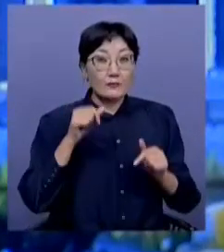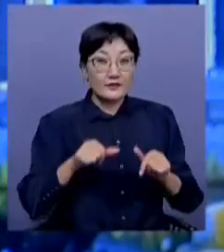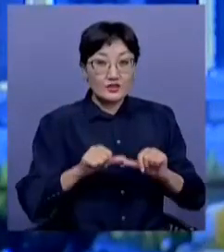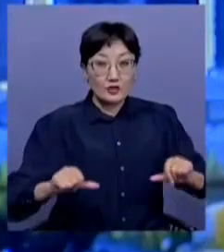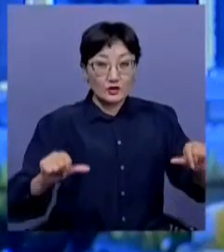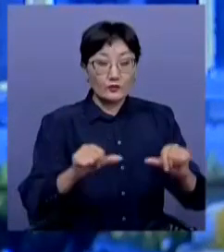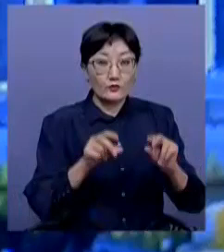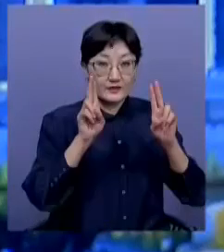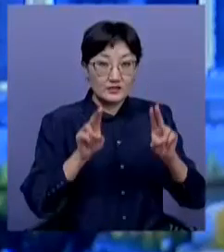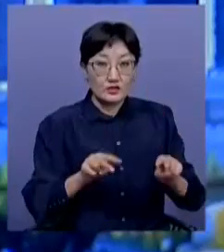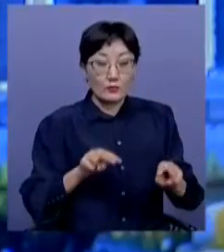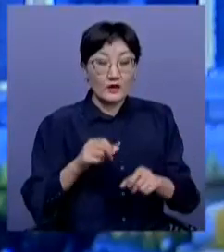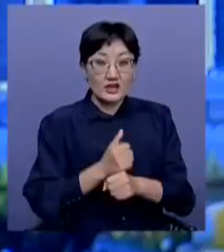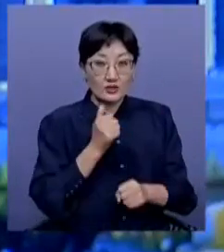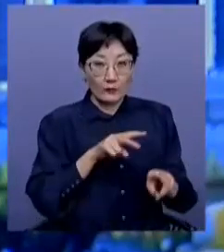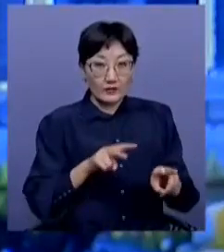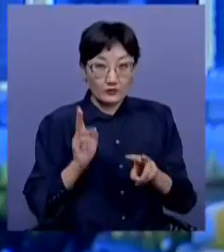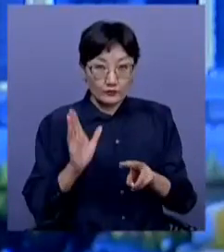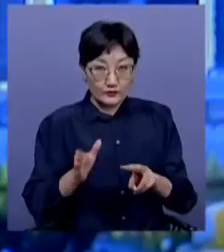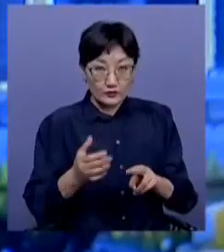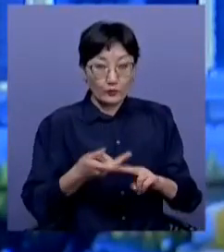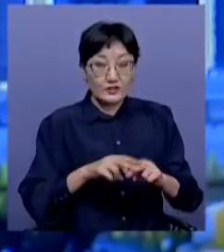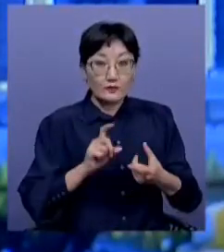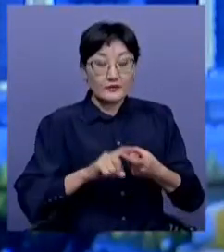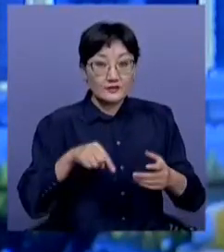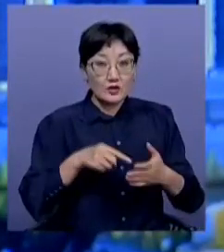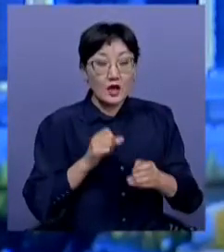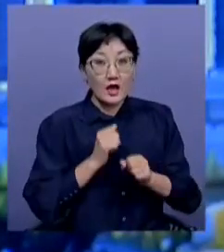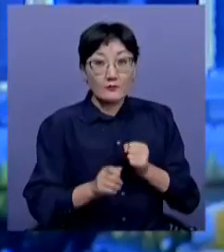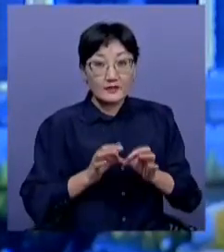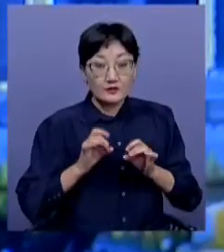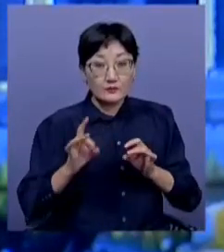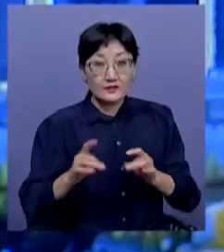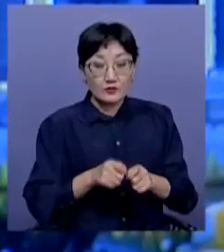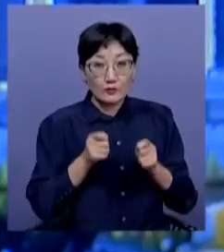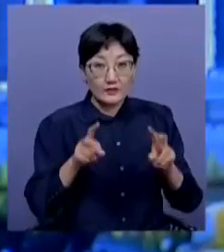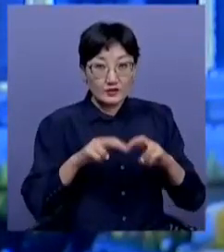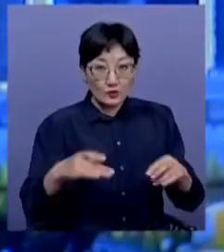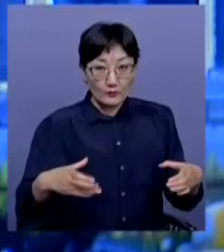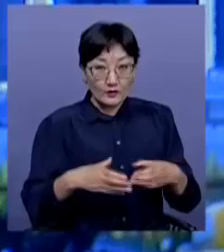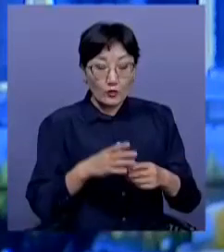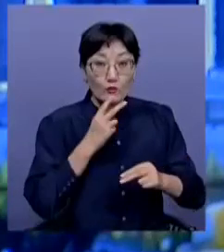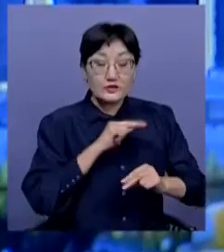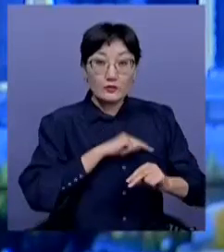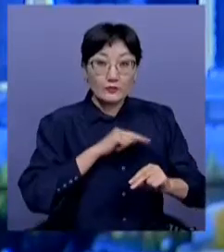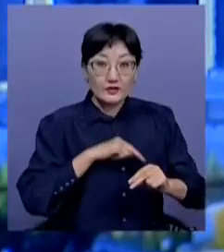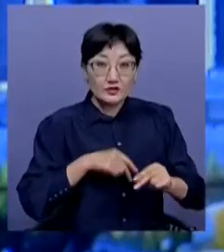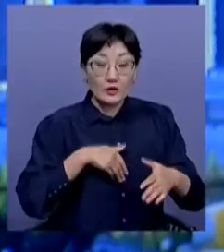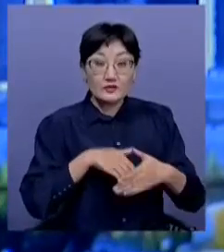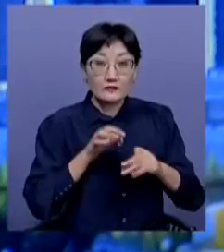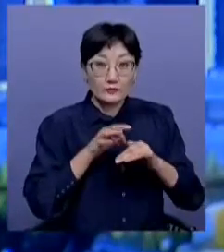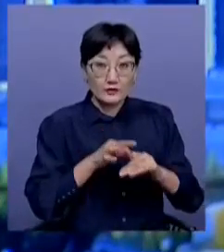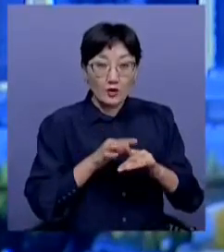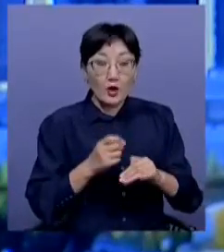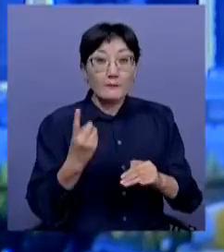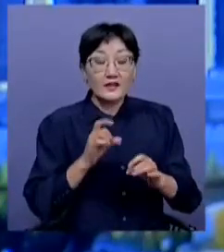карантин режимінің сақталуы қатаң бақылауға алынды. Осы орайда қаланың әр ауданында құрылған мобильді топтар өз жұмыстарына білек сыбана кірісті.